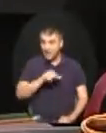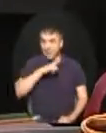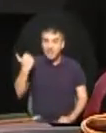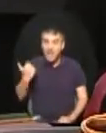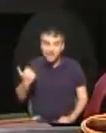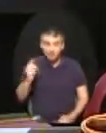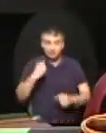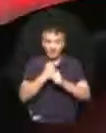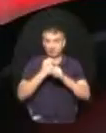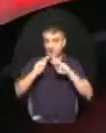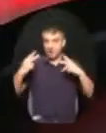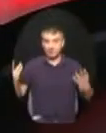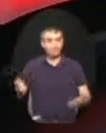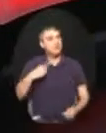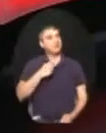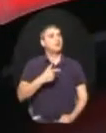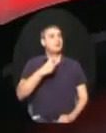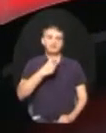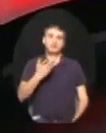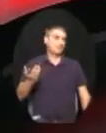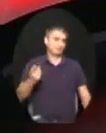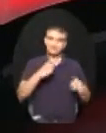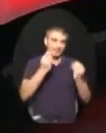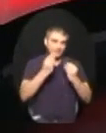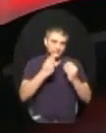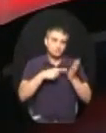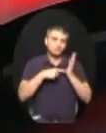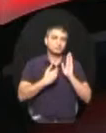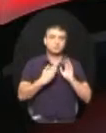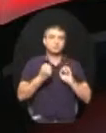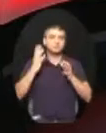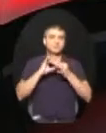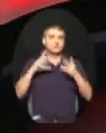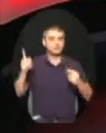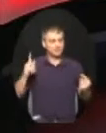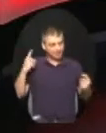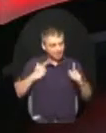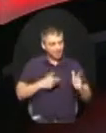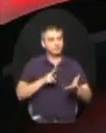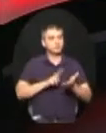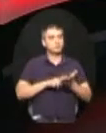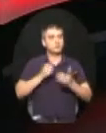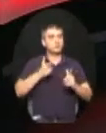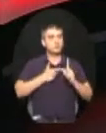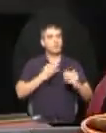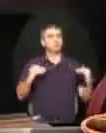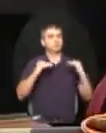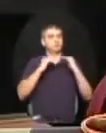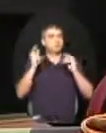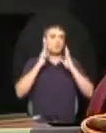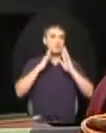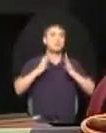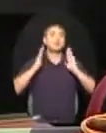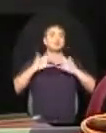לדאש ועושה כל מיני מניפולציות. זה אתם, כל מיני דברים שמוצאים מהקשרם. היא לוחמת לזכויות, היא לוחמת לשוויון, היא